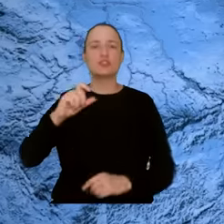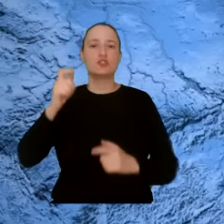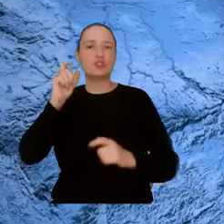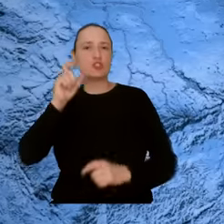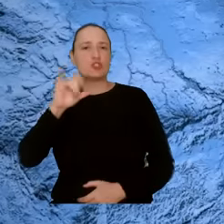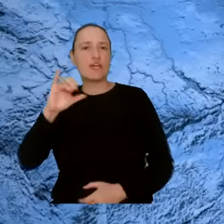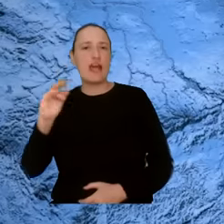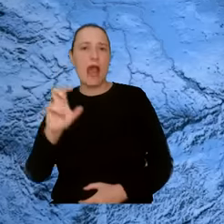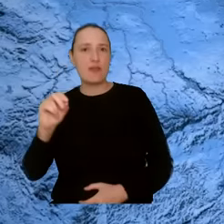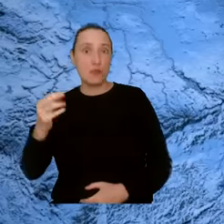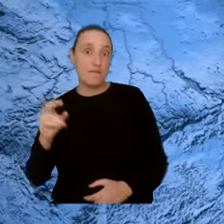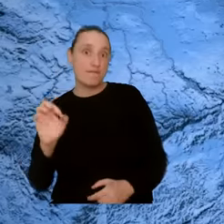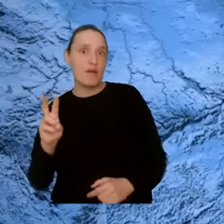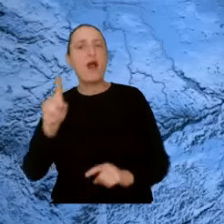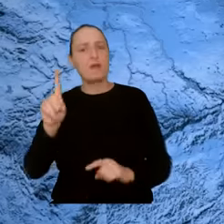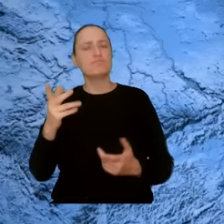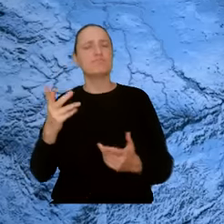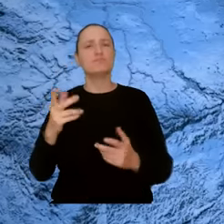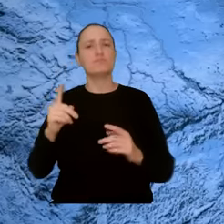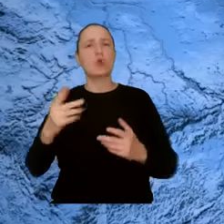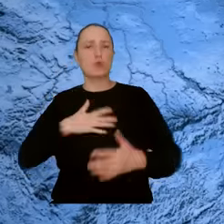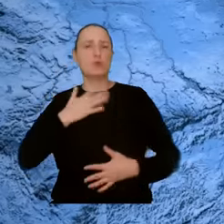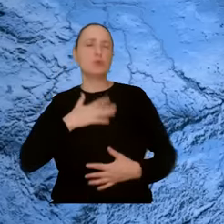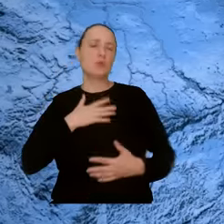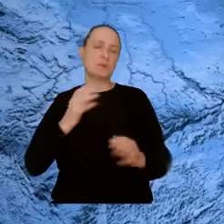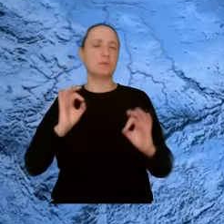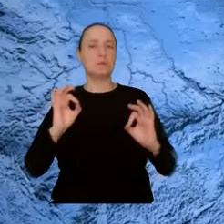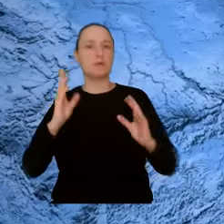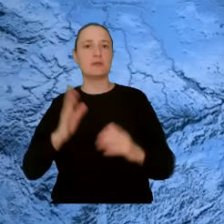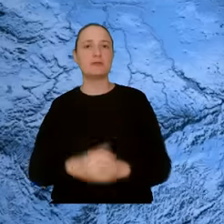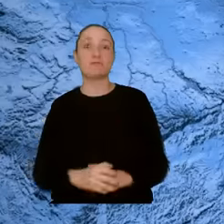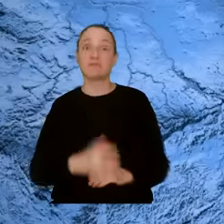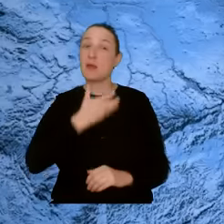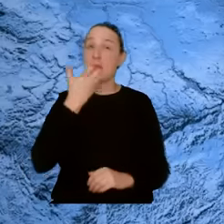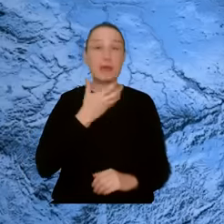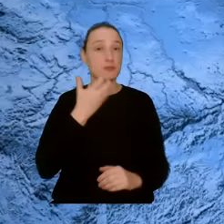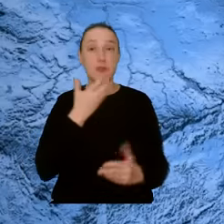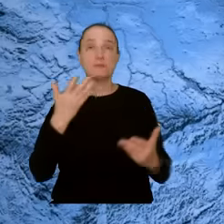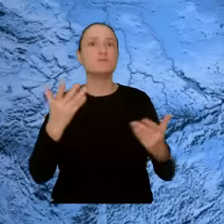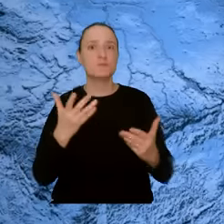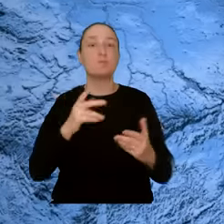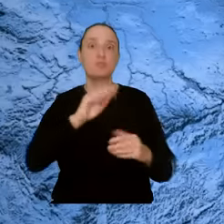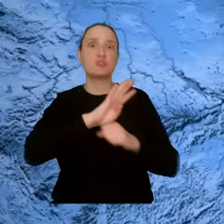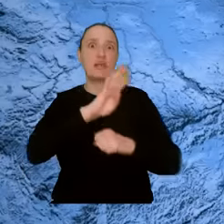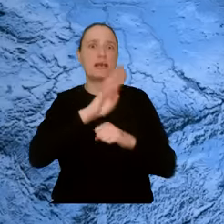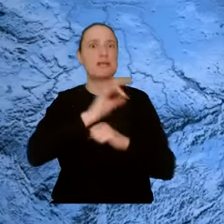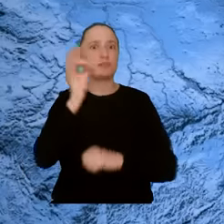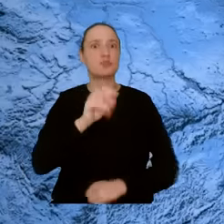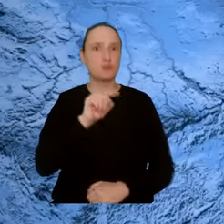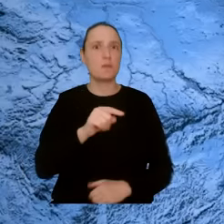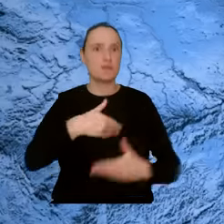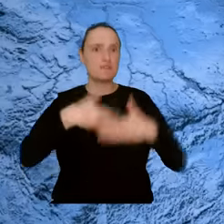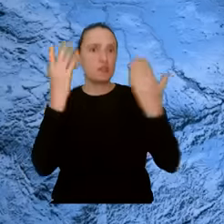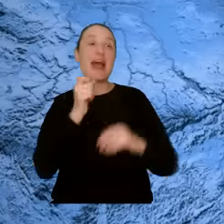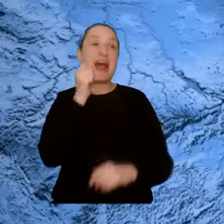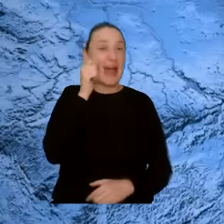powinno, a warunki biometeo korzystnie wpłyną na samopoczucie mieszkańców. W najcieplejszym momencie dnia temperatura wyniesie 14 stopni. O poranku